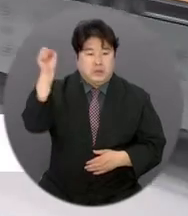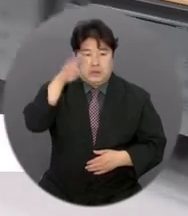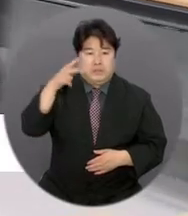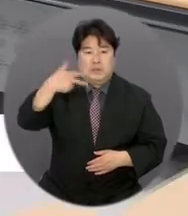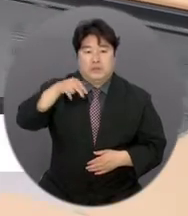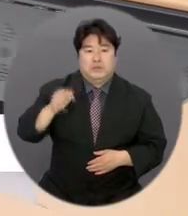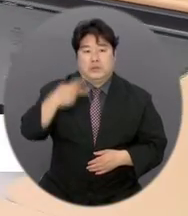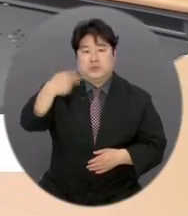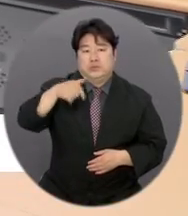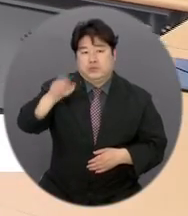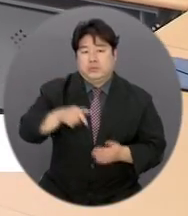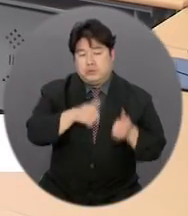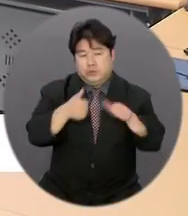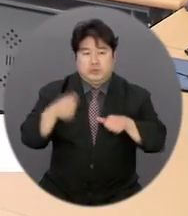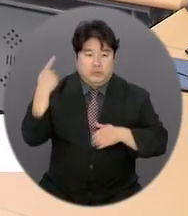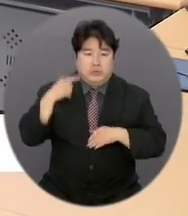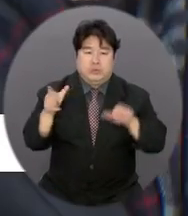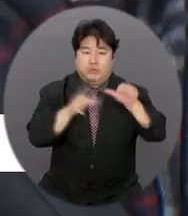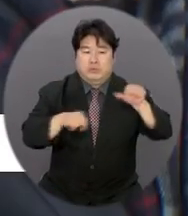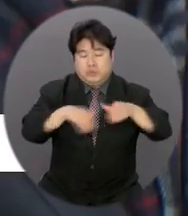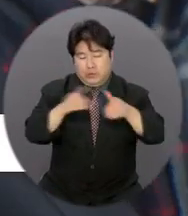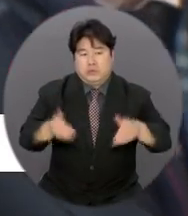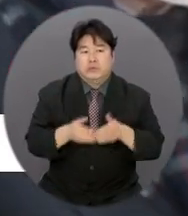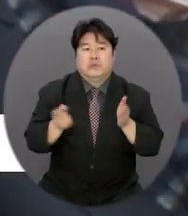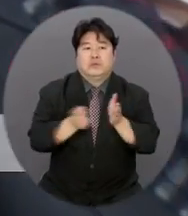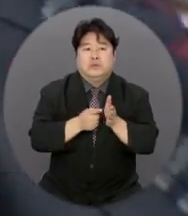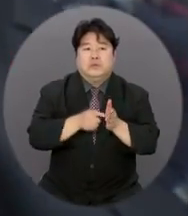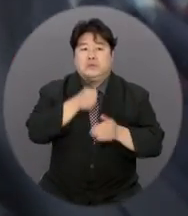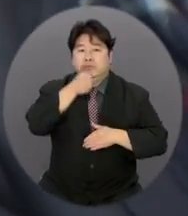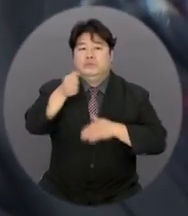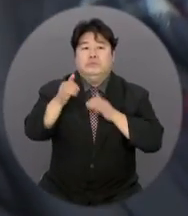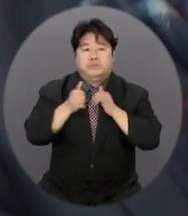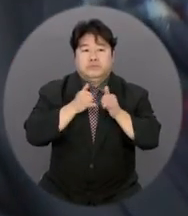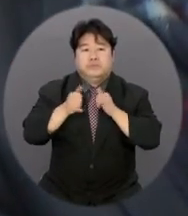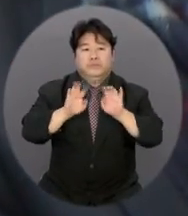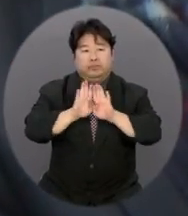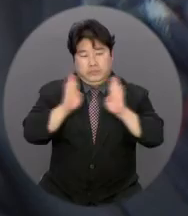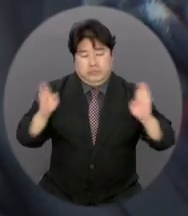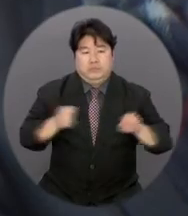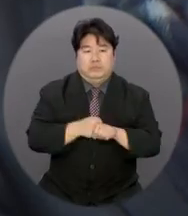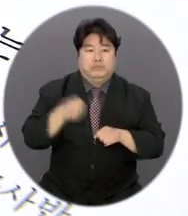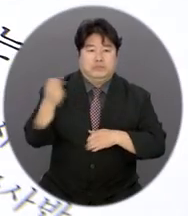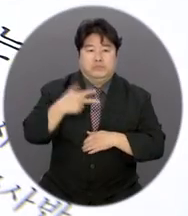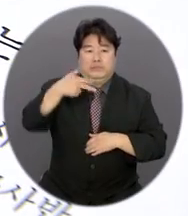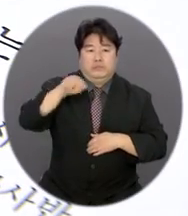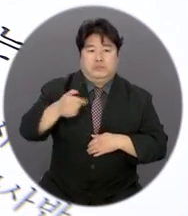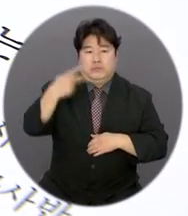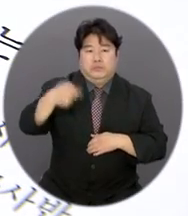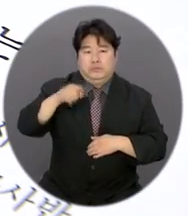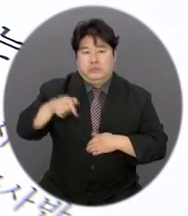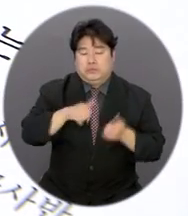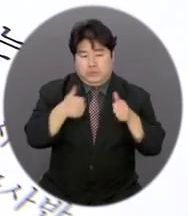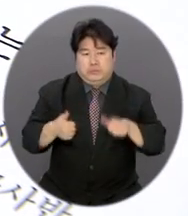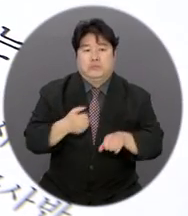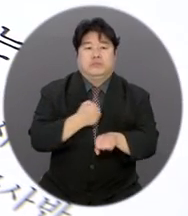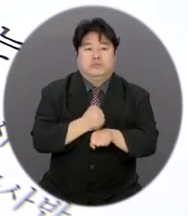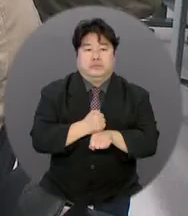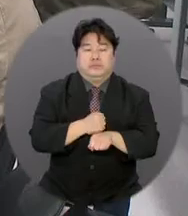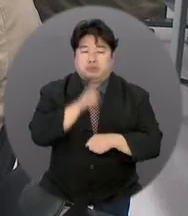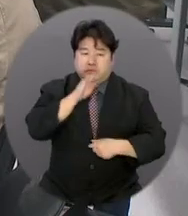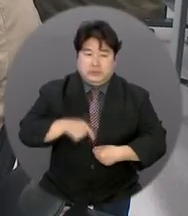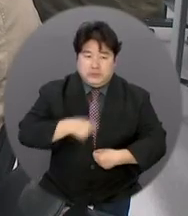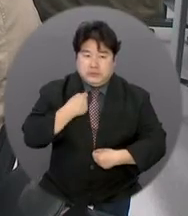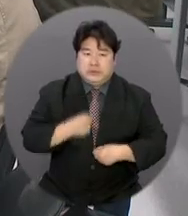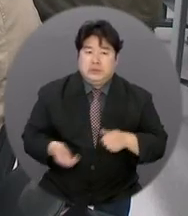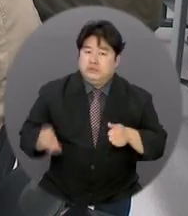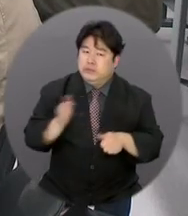갑작스런 전두환 사망 소식에 5월 단체는 긴급 기자회견을 열었습니다. 그리고 전두환이 죽었다고 해서 진실이 묻히는 것은